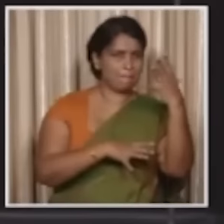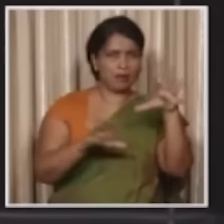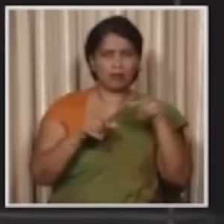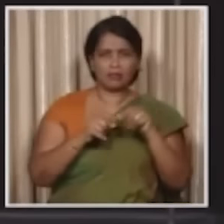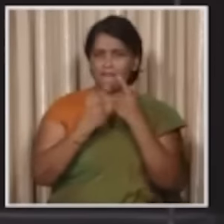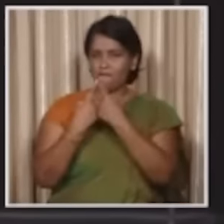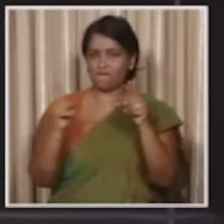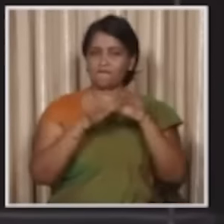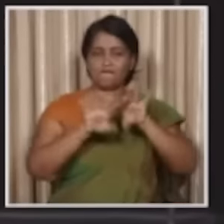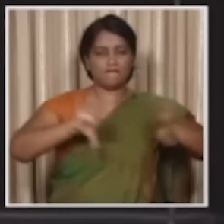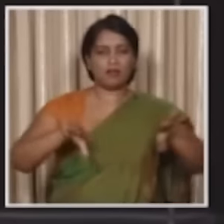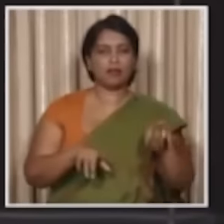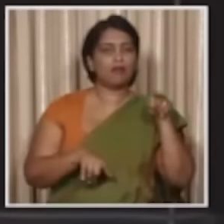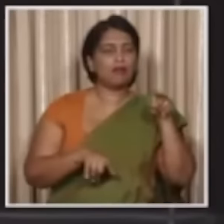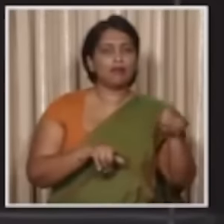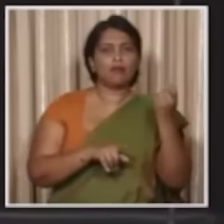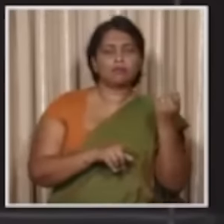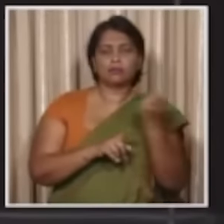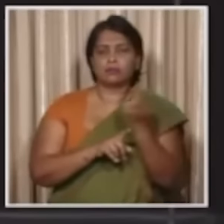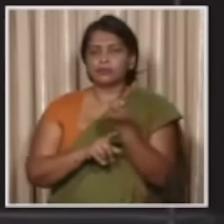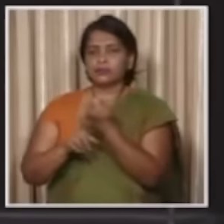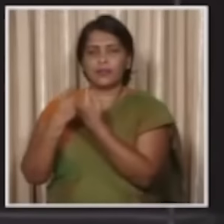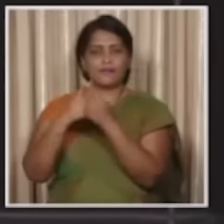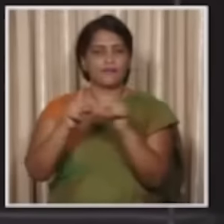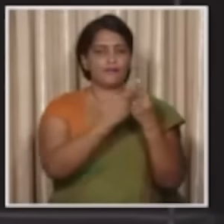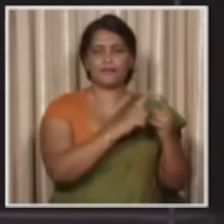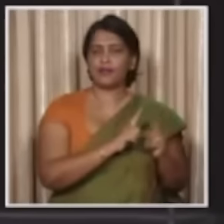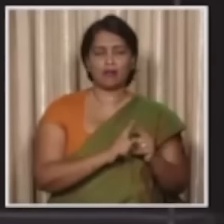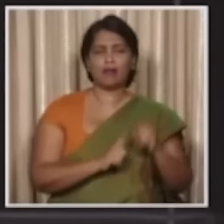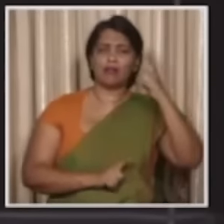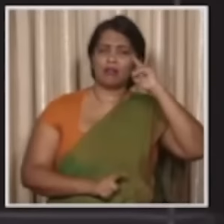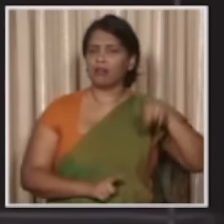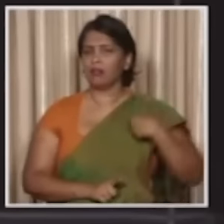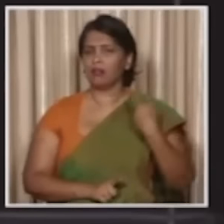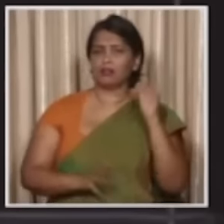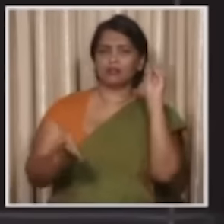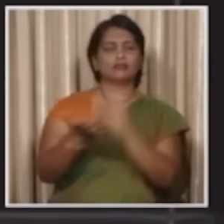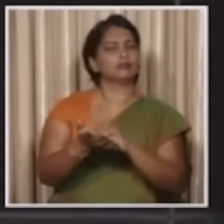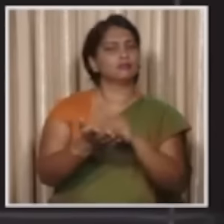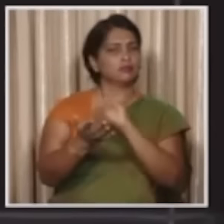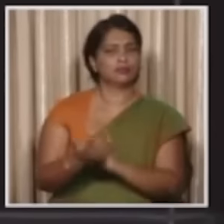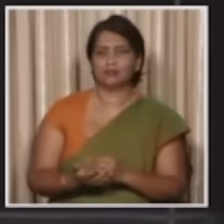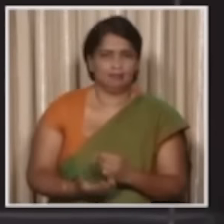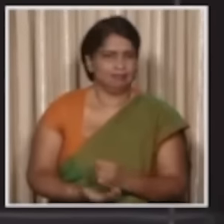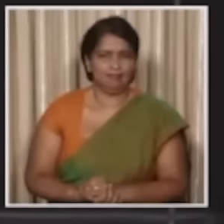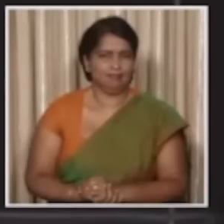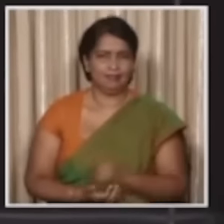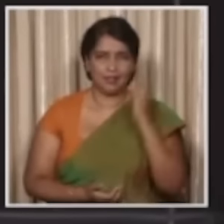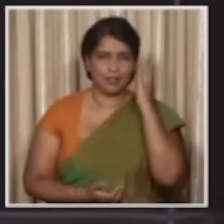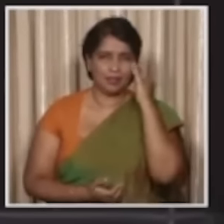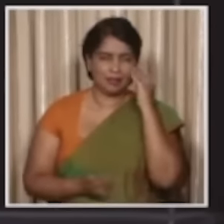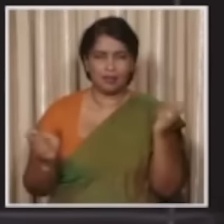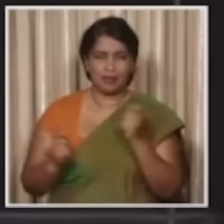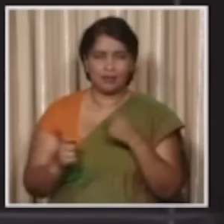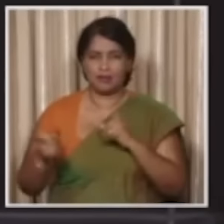වෙන වෙනම එක එක්කෙනාට තියෙන එක එක ගණන් ඒගොල්ලන්ට කැමති ගාණක් දානවා. මං හිතන්නේ කාන්තාව ගිහිල්ලා